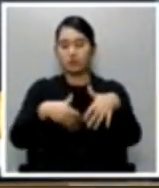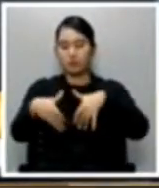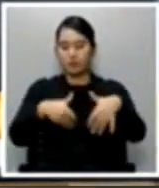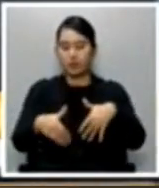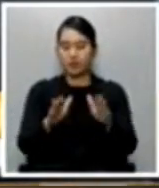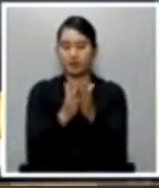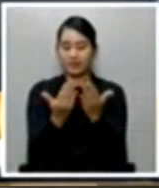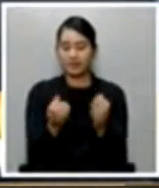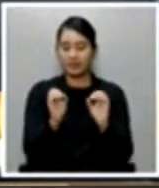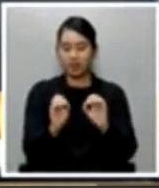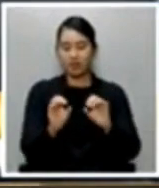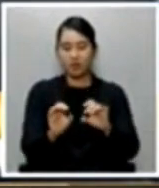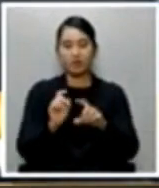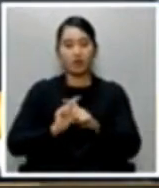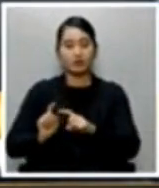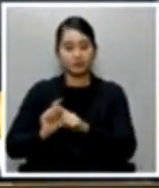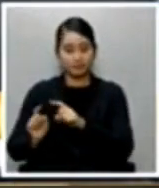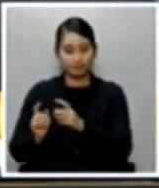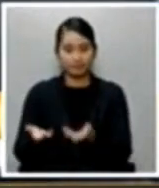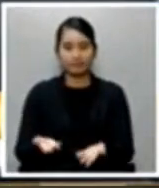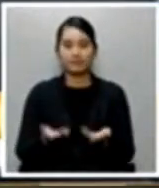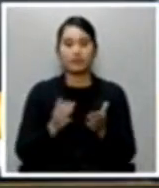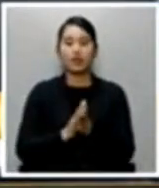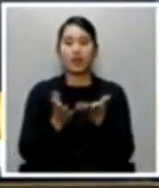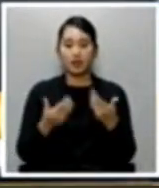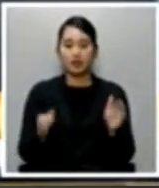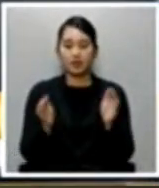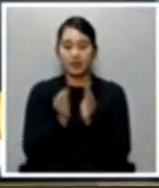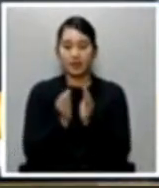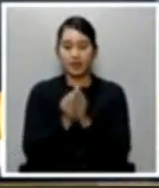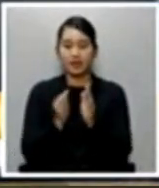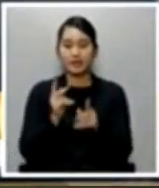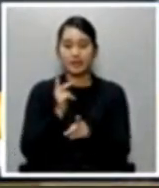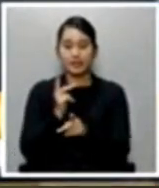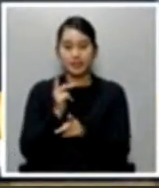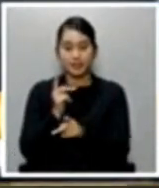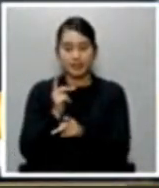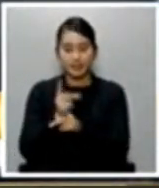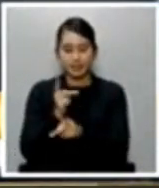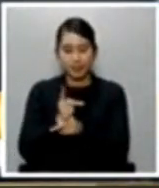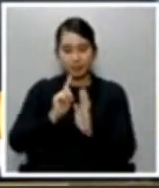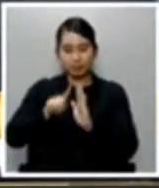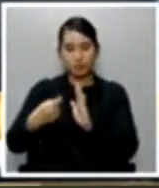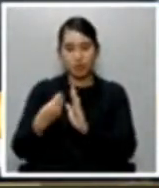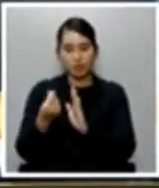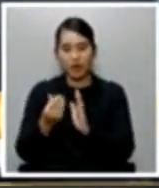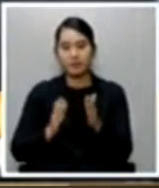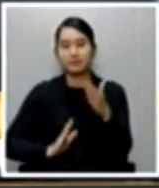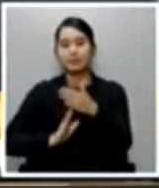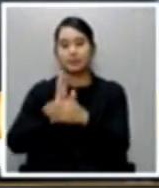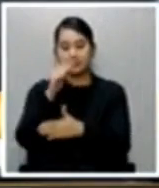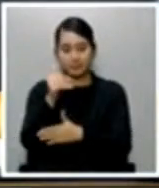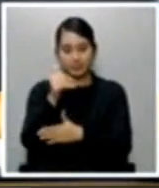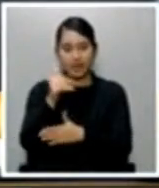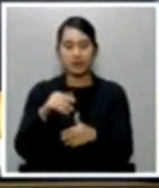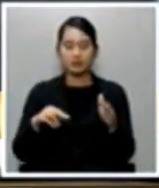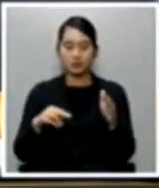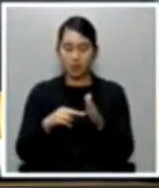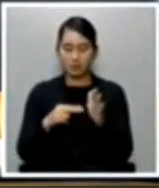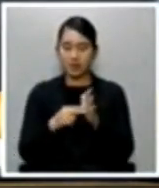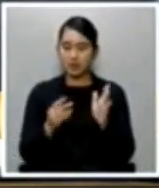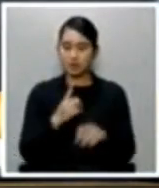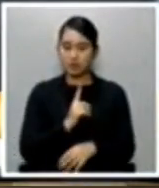อนหนังสือเหล่านี้เป็นต้นแล้วก็เป็นคะแนนเก็บไว้ว่าจะต้องผ่านหลักสูตรนี้นะครับแล้วก็ต้องเป็นทำงาน